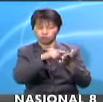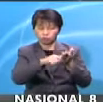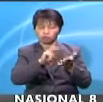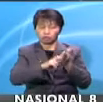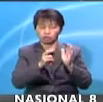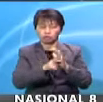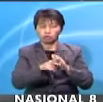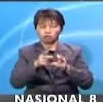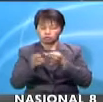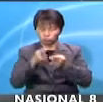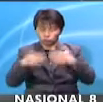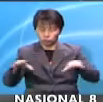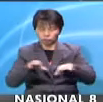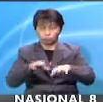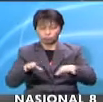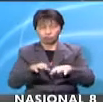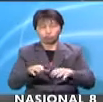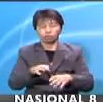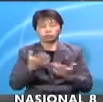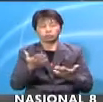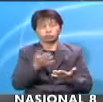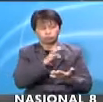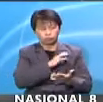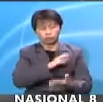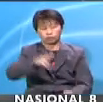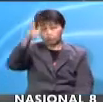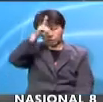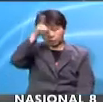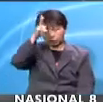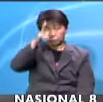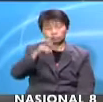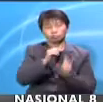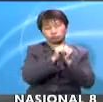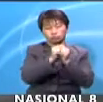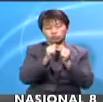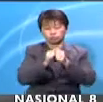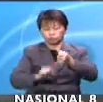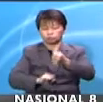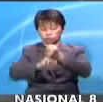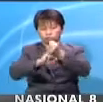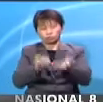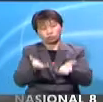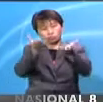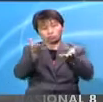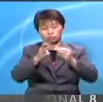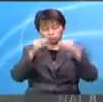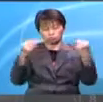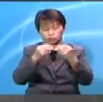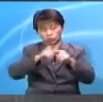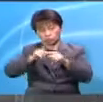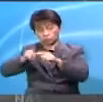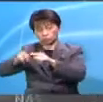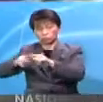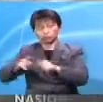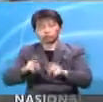inisiatif yang telah diusulkan oleh khususnya kerajaan Amil bersama dengan sokongan dan dukungan masyarakat berbagai